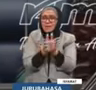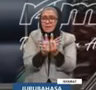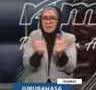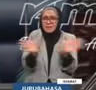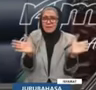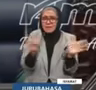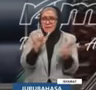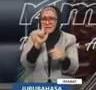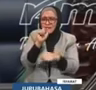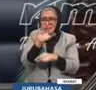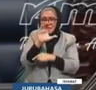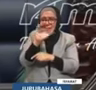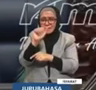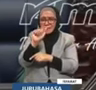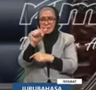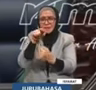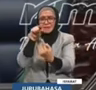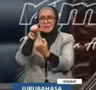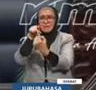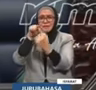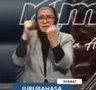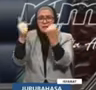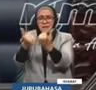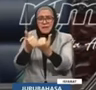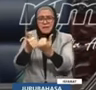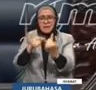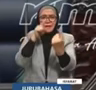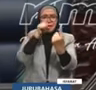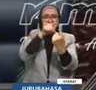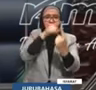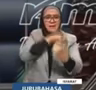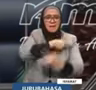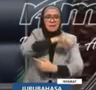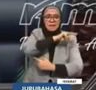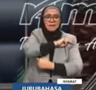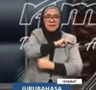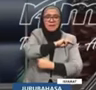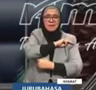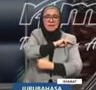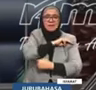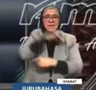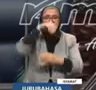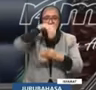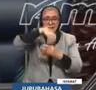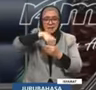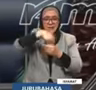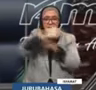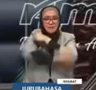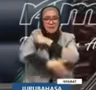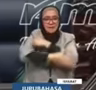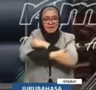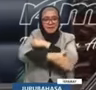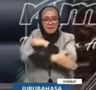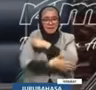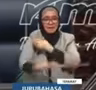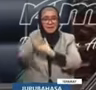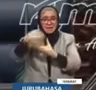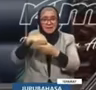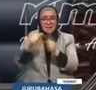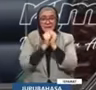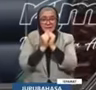isi ini kepada agency agency dan kementerian-kementerian di negara-negara yang terlibat